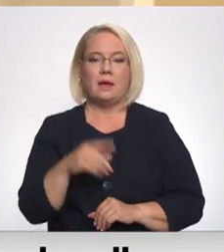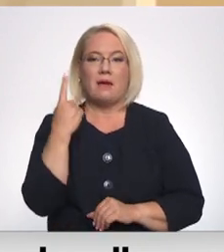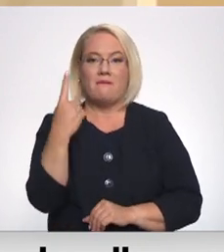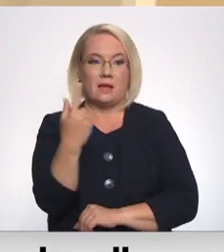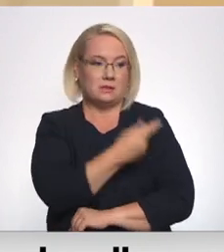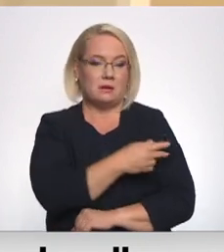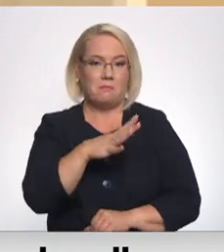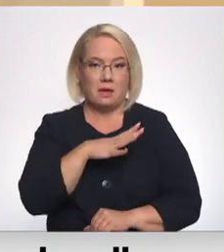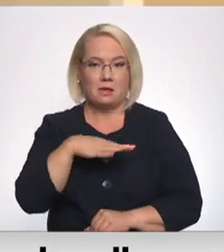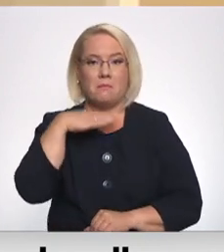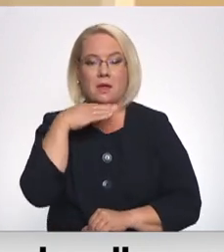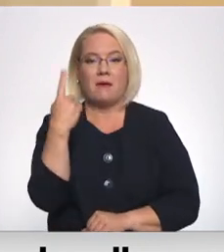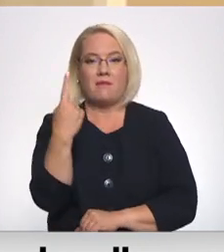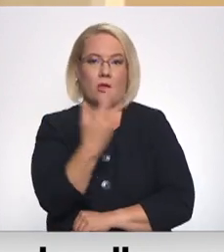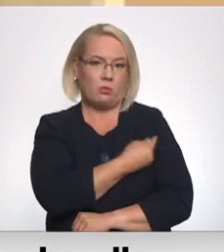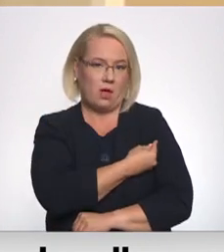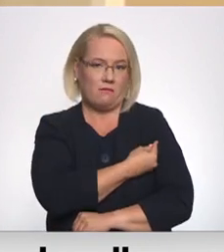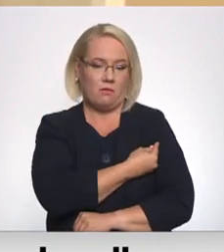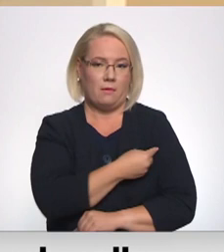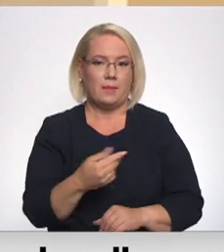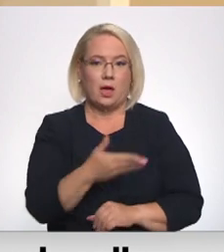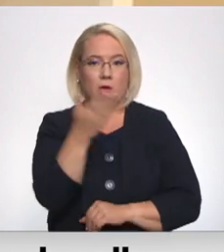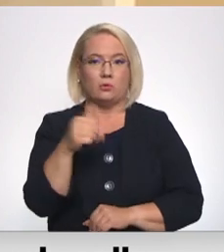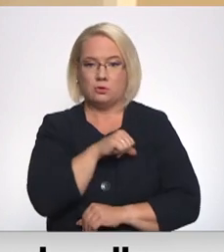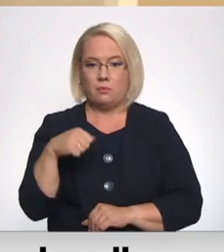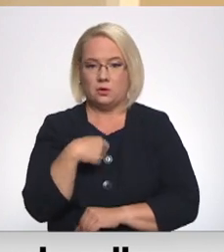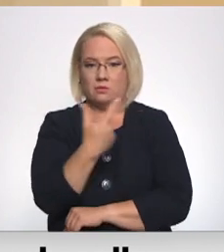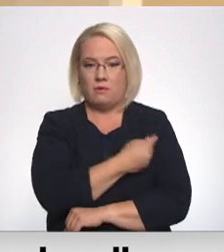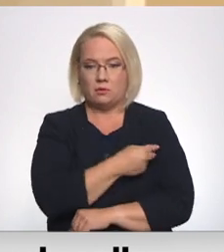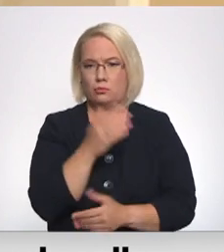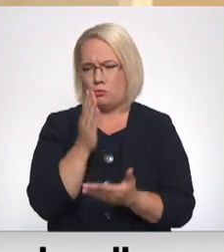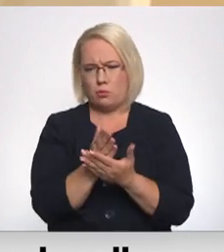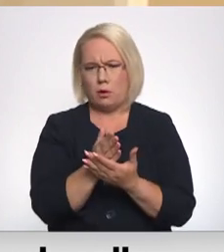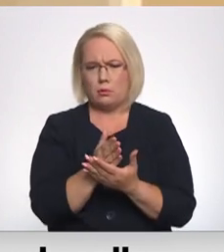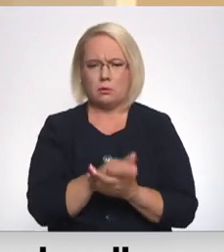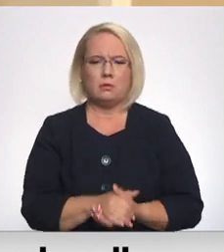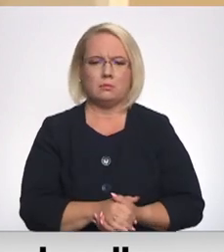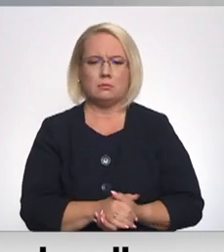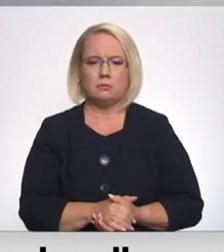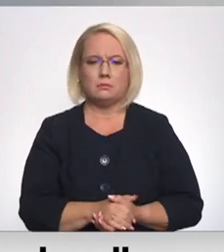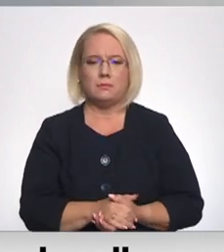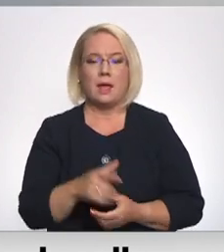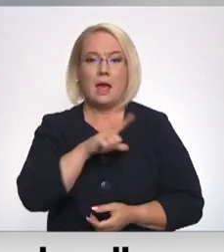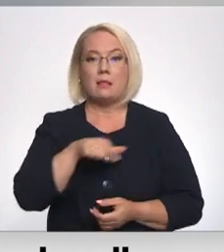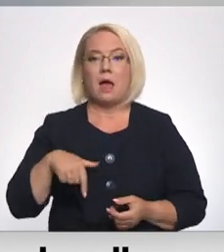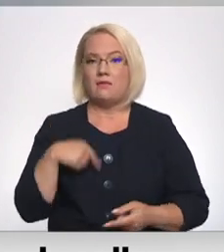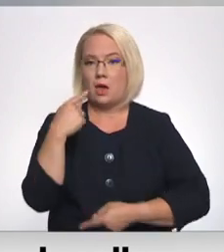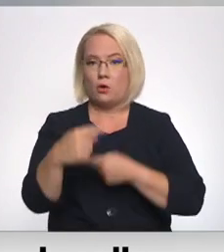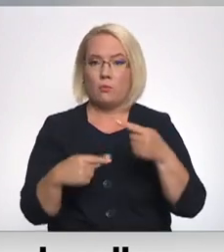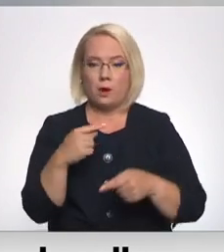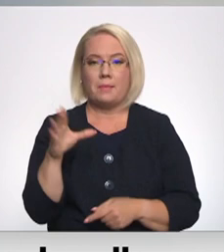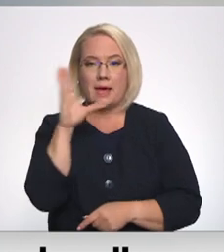tagad pietiek tikai ar vienu devu. Jūs pats vakcinēsiet? Nu, noteikti, jā. Latvijā joprojām